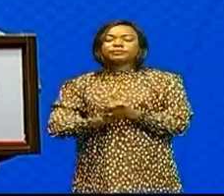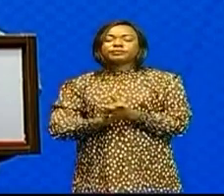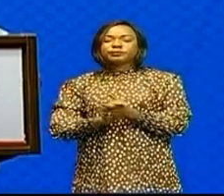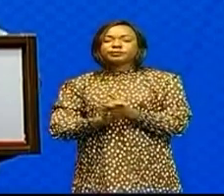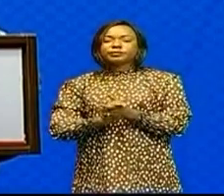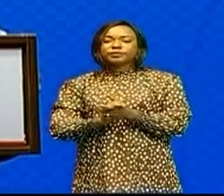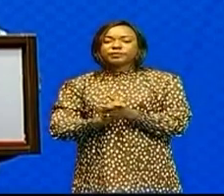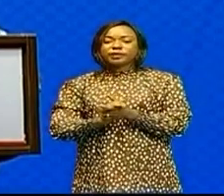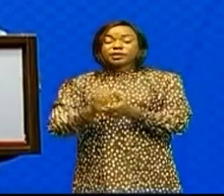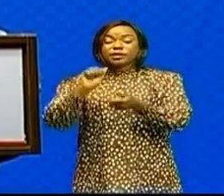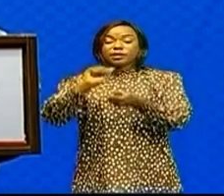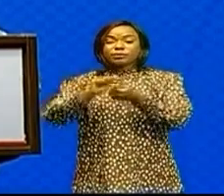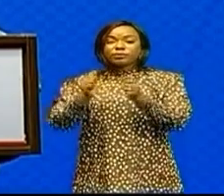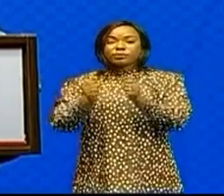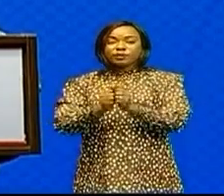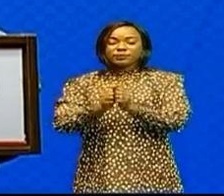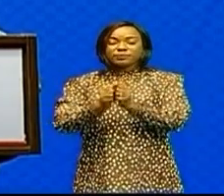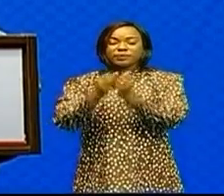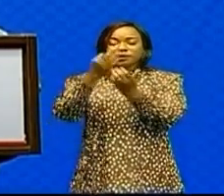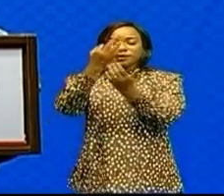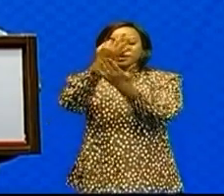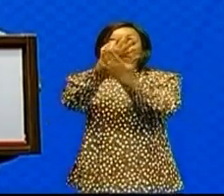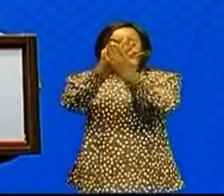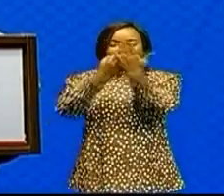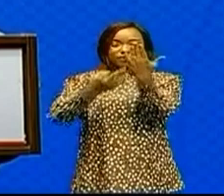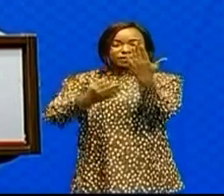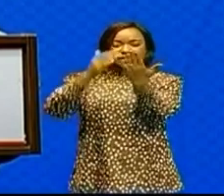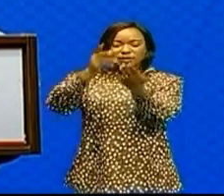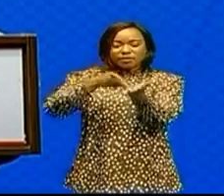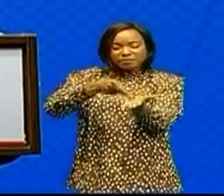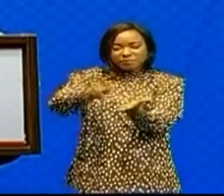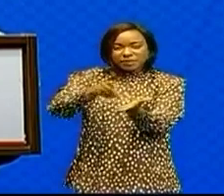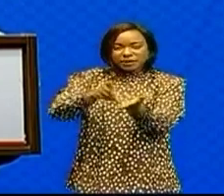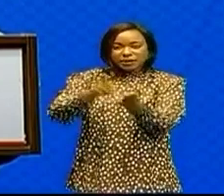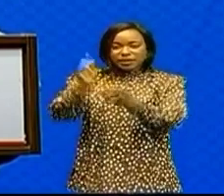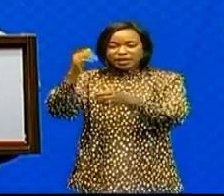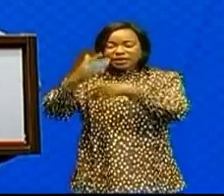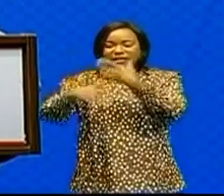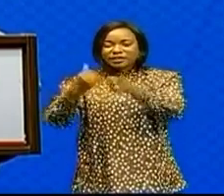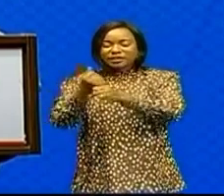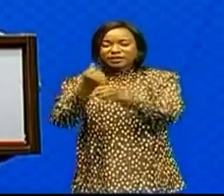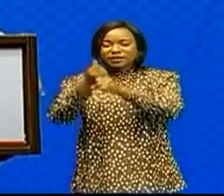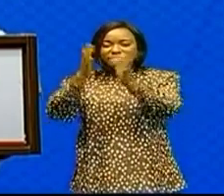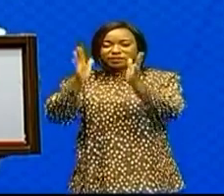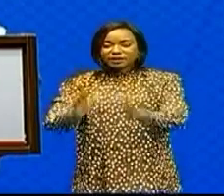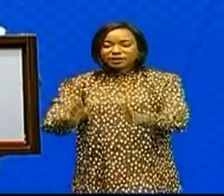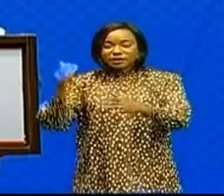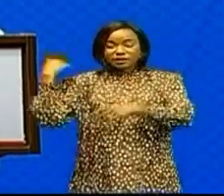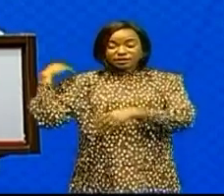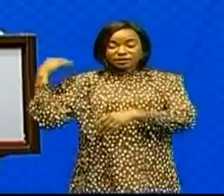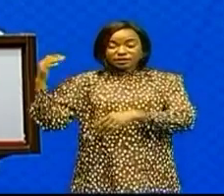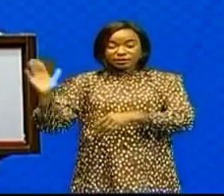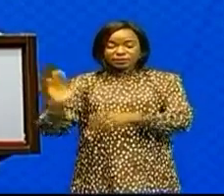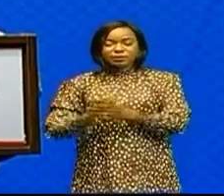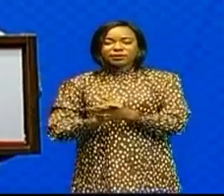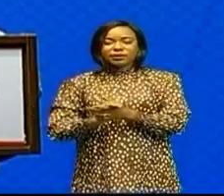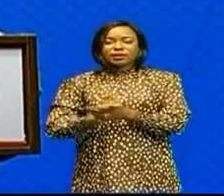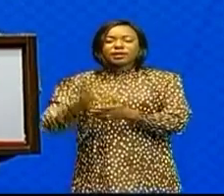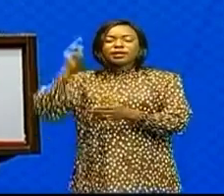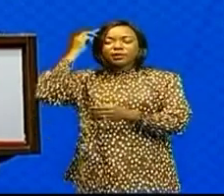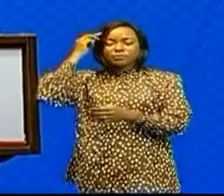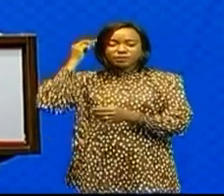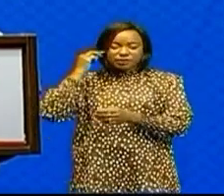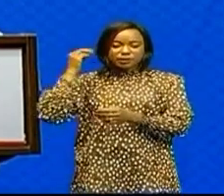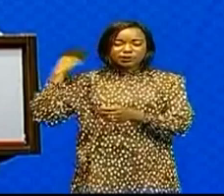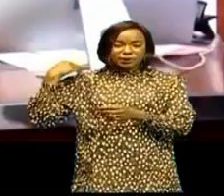De la problématique du fichier paix des fonctionnaires et agents de l'État. Le ministre d'État, ministre